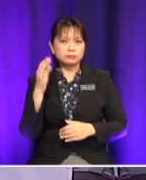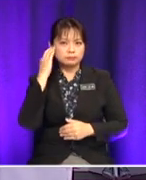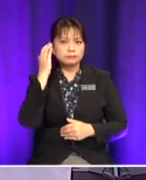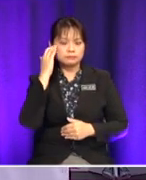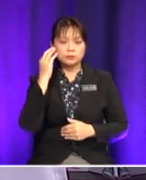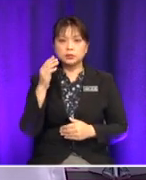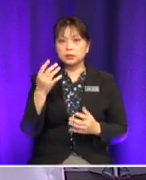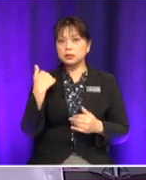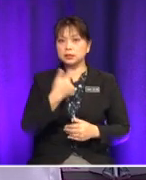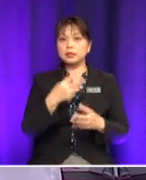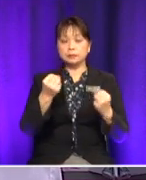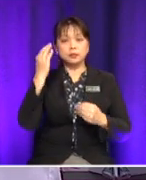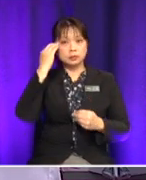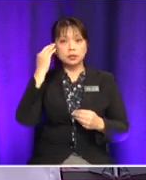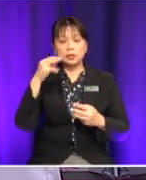masalah